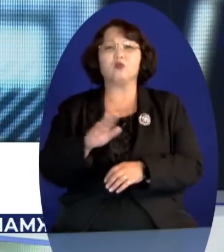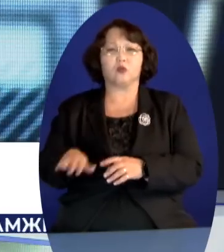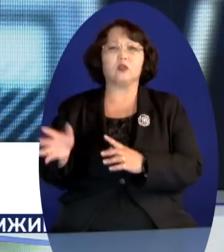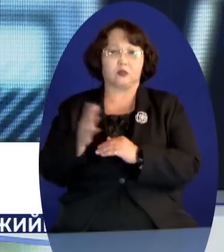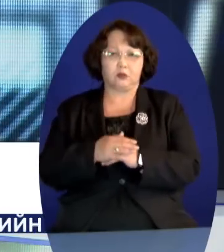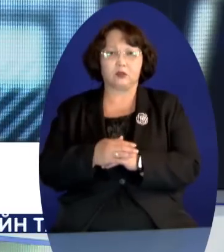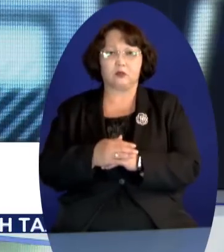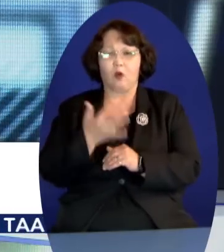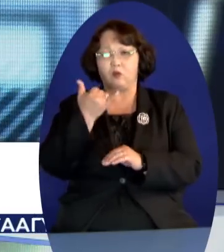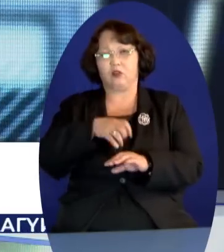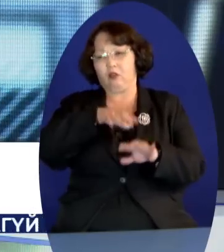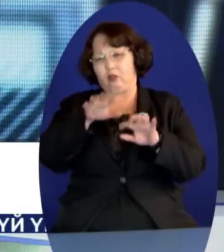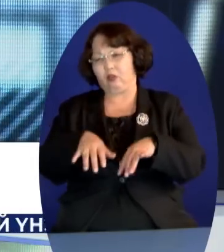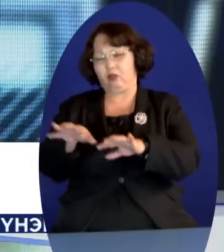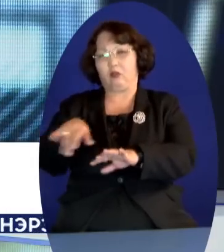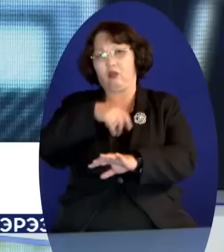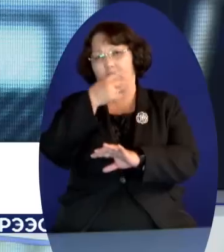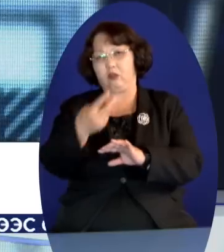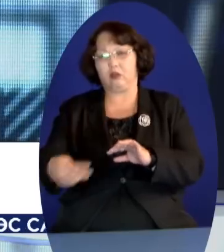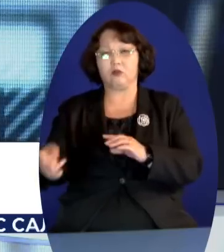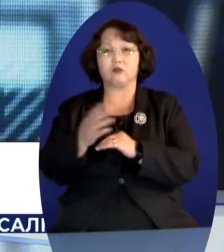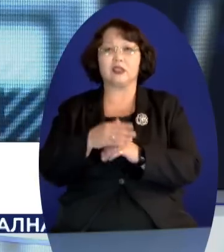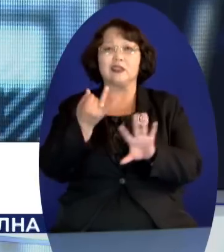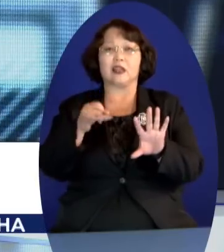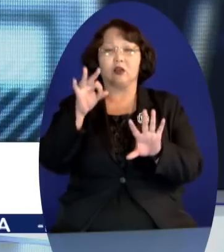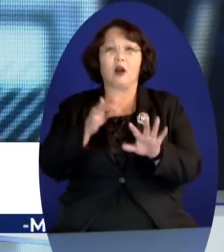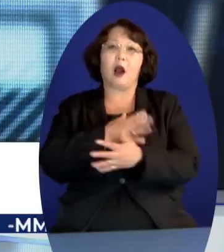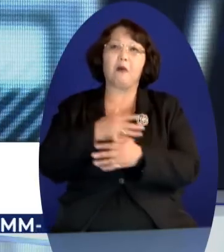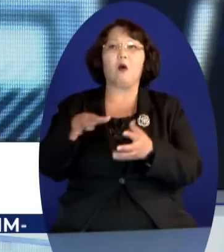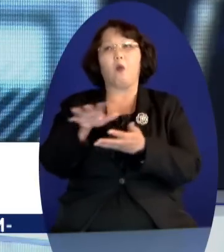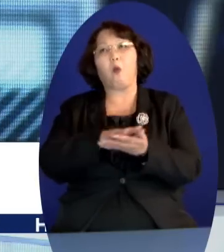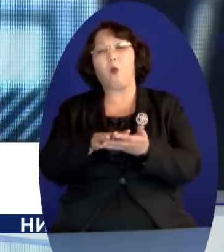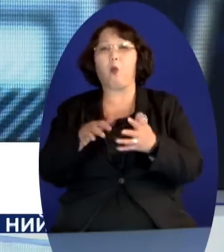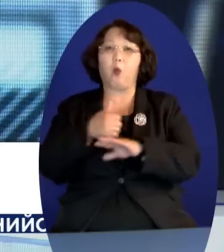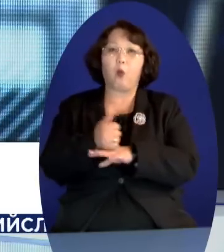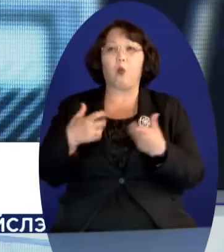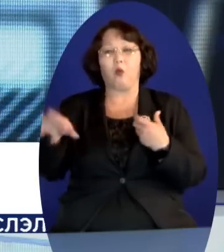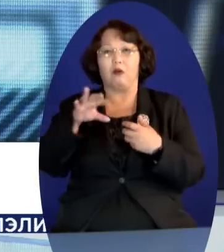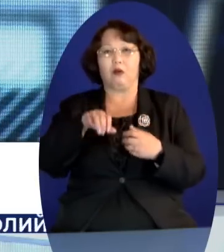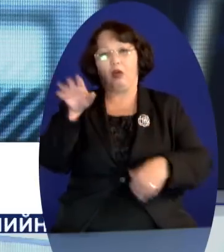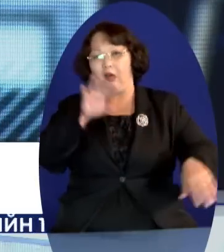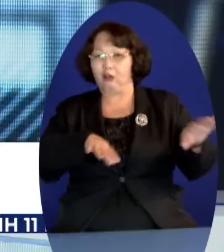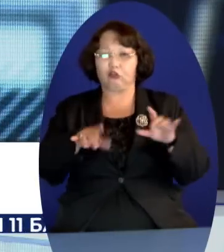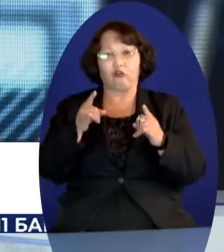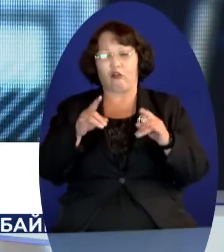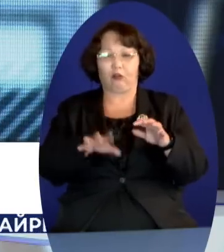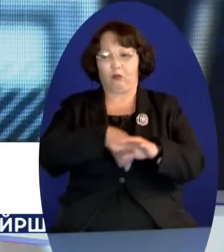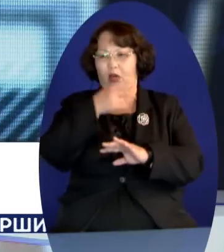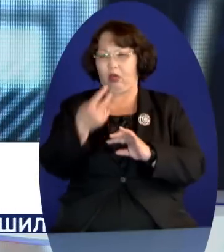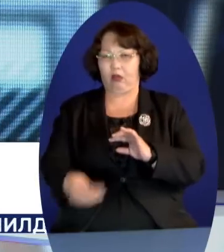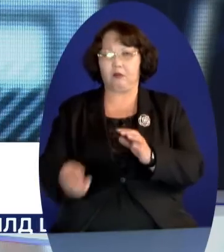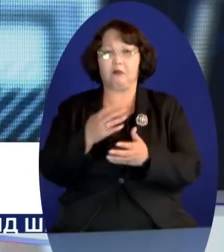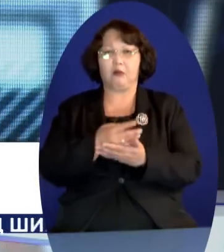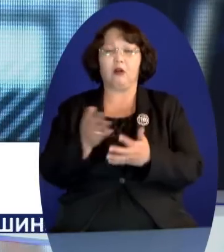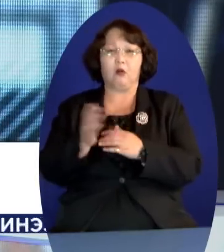байна. Усны ослоор амь насаа алдсан тохиолдлын 70 орчим хувь нь амралт аяллаар явж байхдаа энэ төрлийн ослолд өртдөг гэлээ. Тиймээс аяллалын